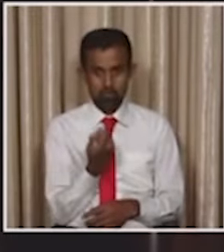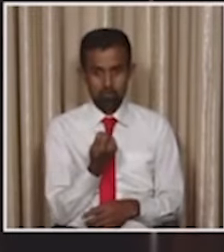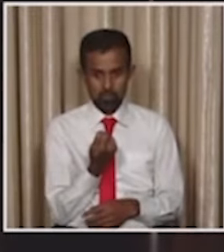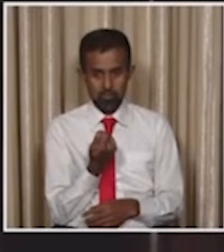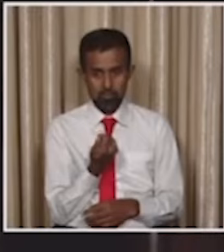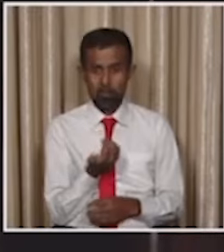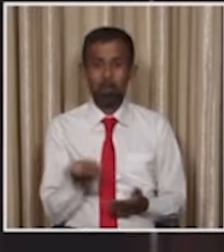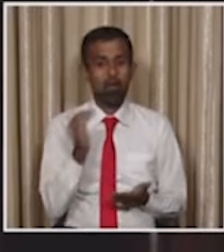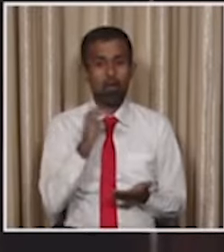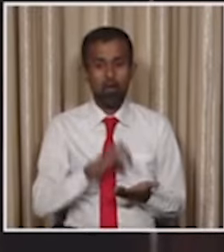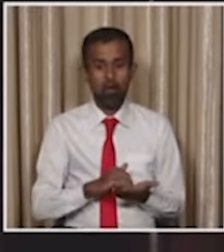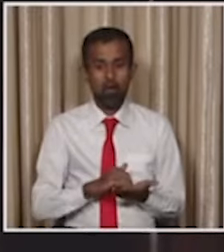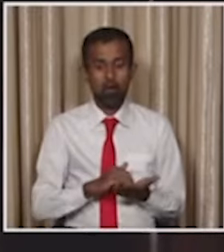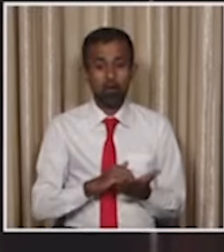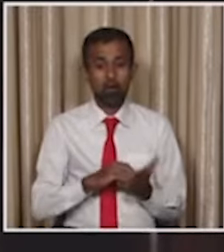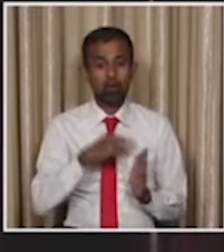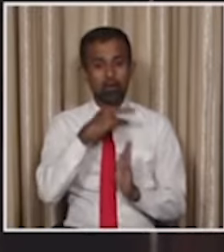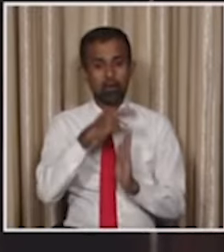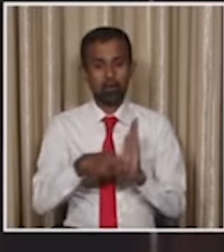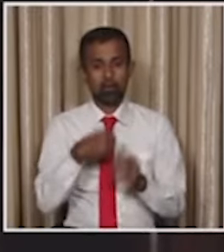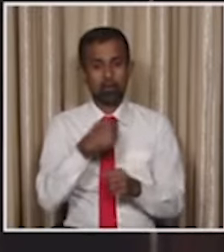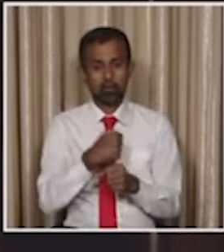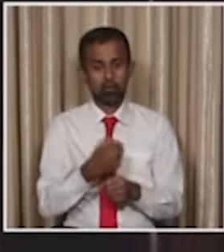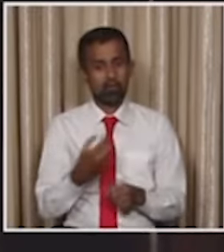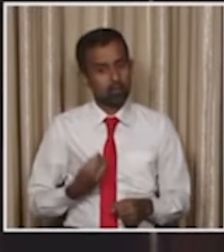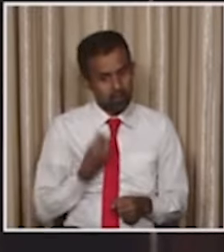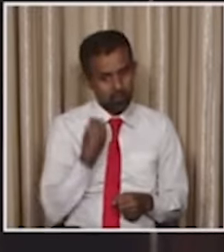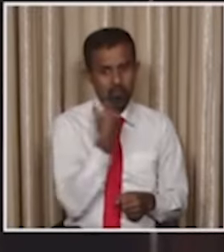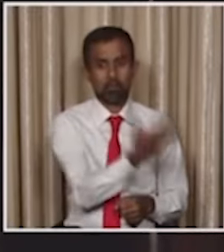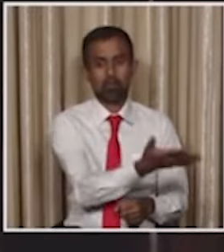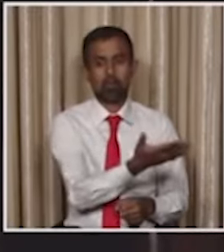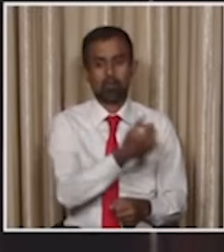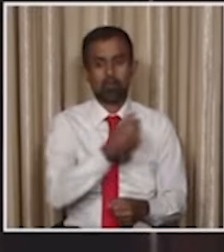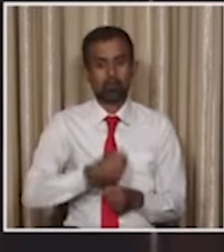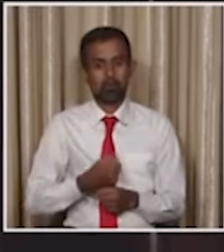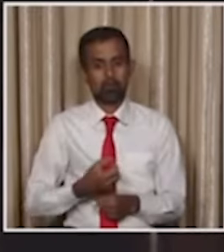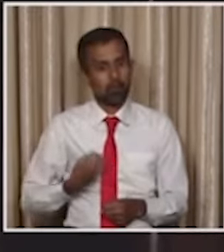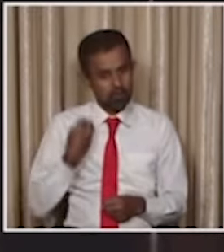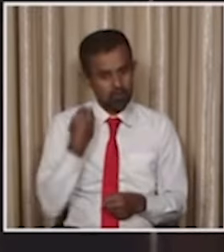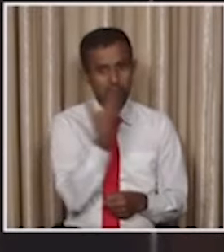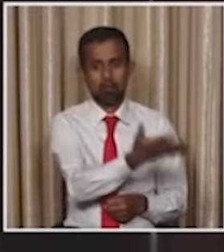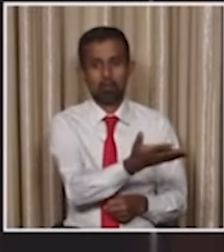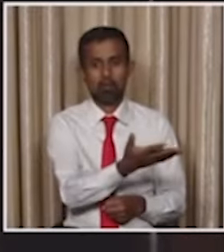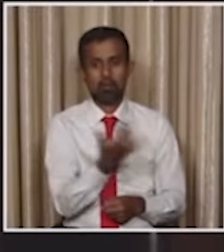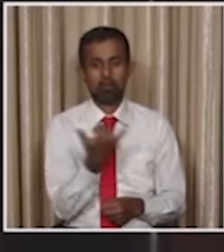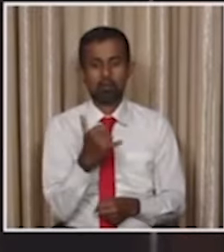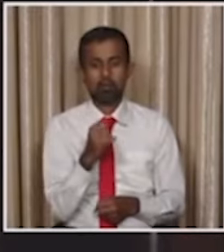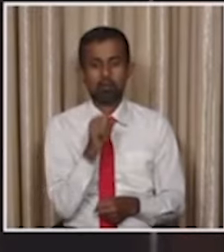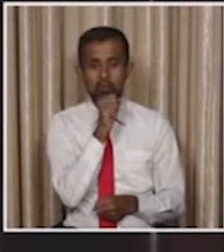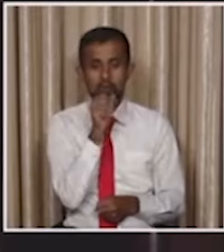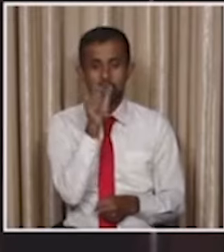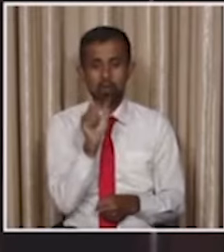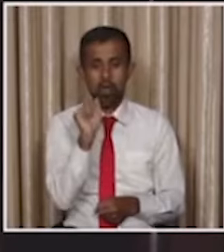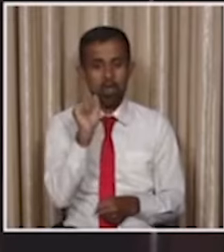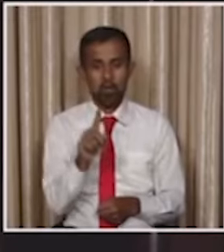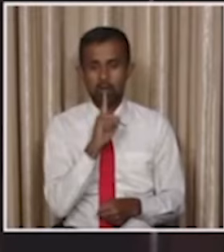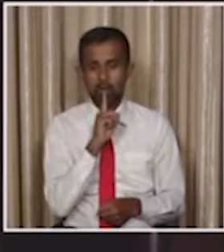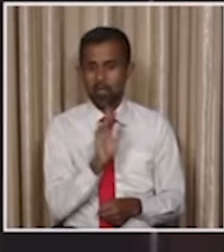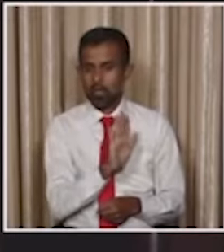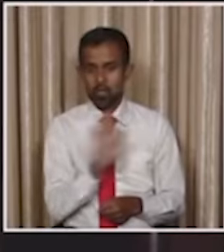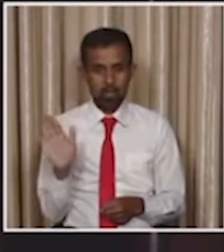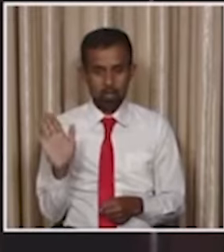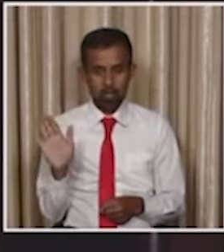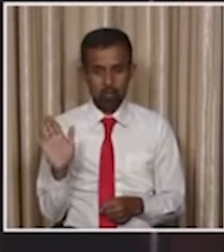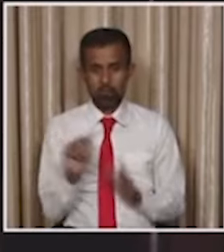නැවත ජාතිය සතුකරන්න, නැවත ඒවා ආණ්ඩුවට ලබා දෙන්න. සමහර කලාකාරයන්ගේ මම නම කියන්නේ මම